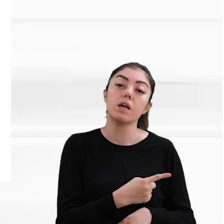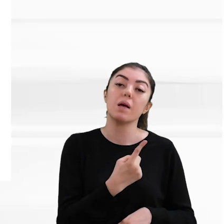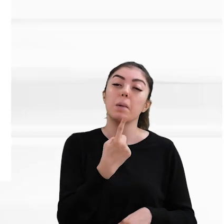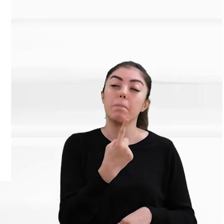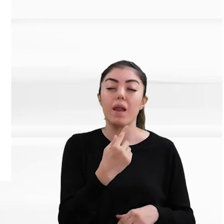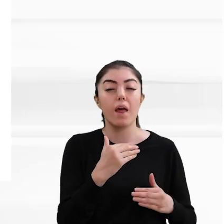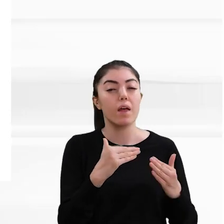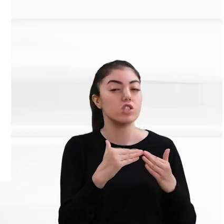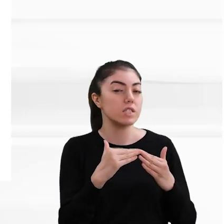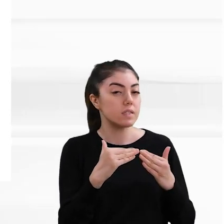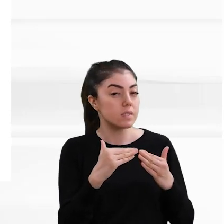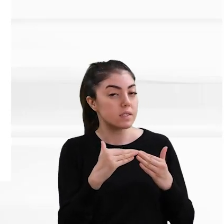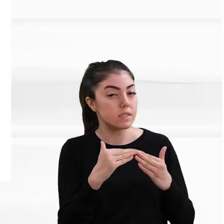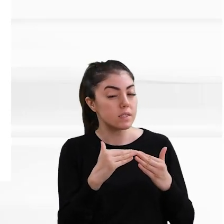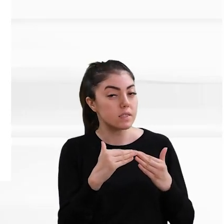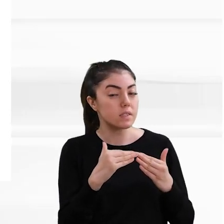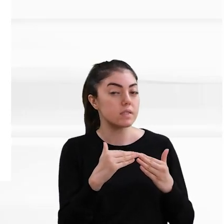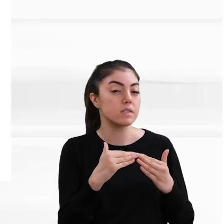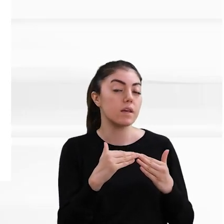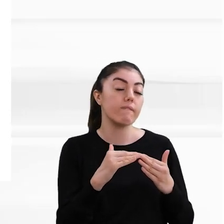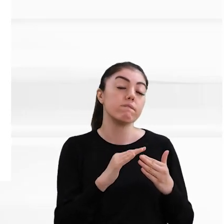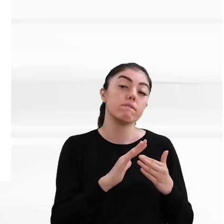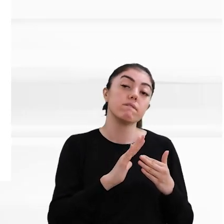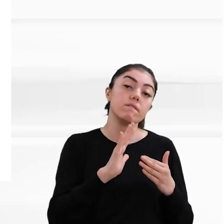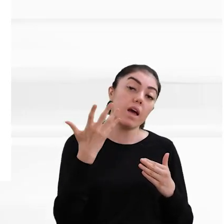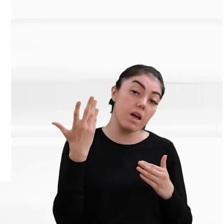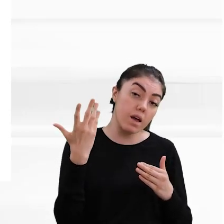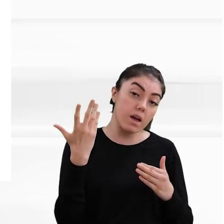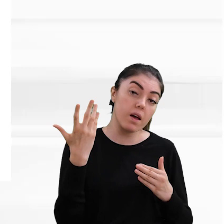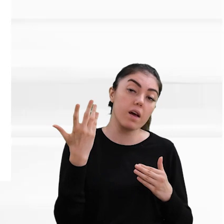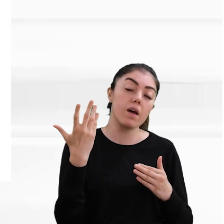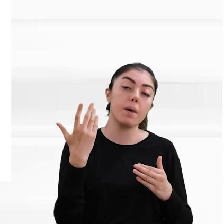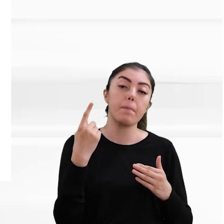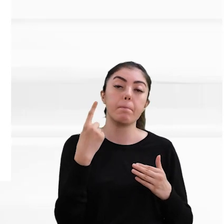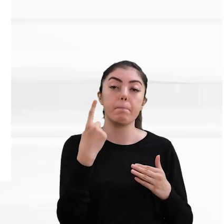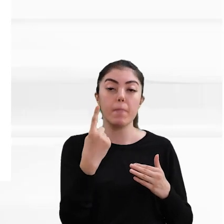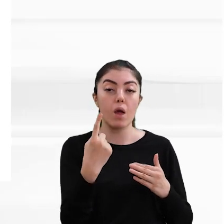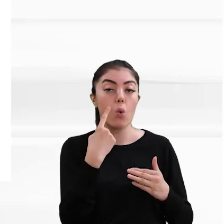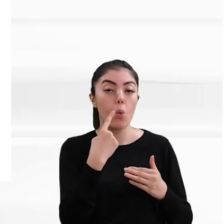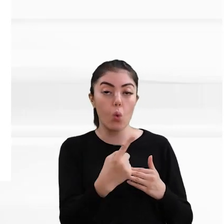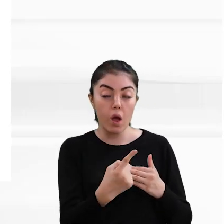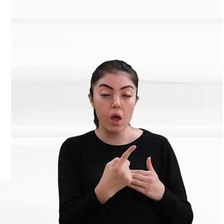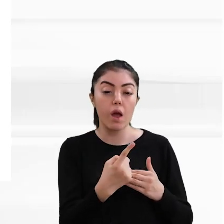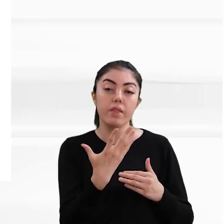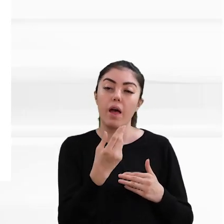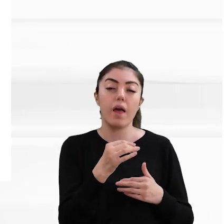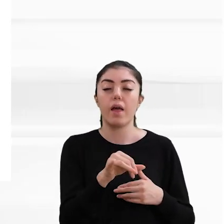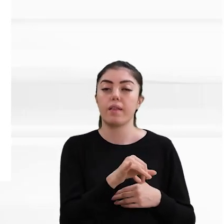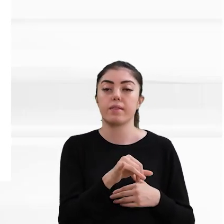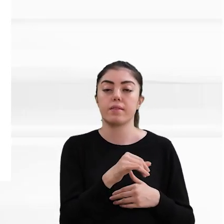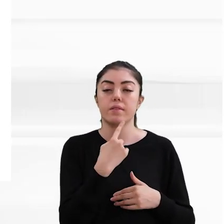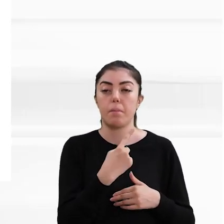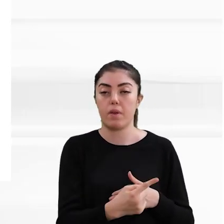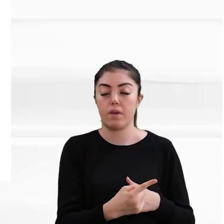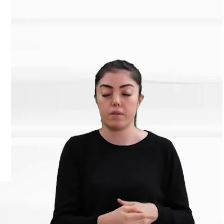proton sayısı 1'e eşit veya 1'e